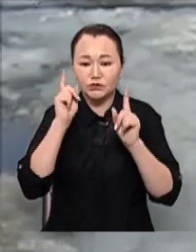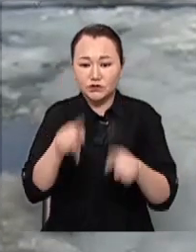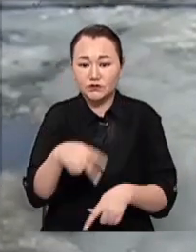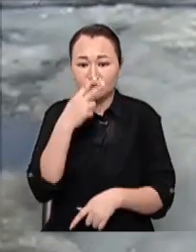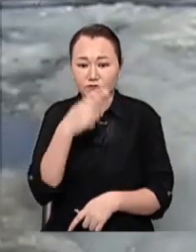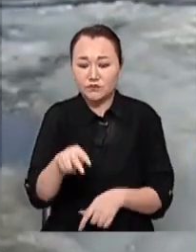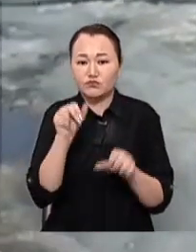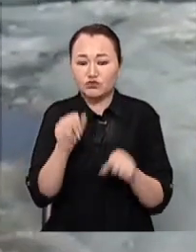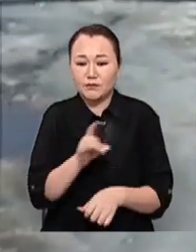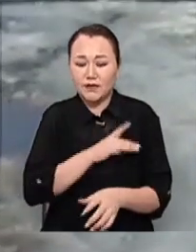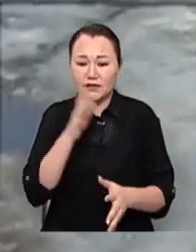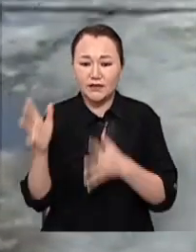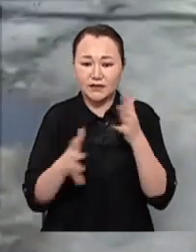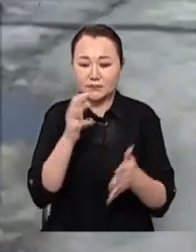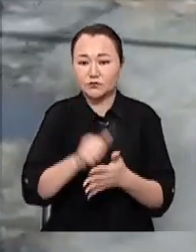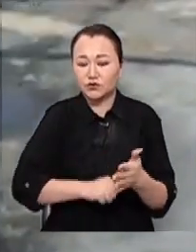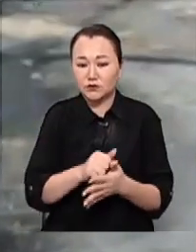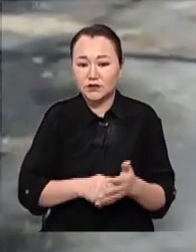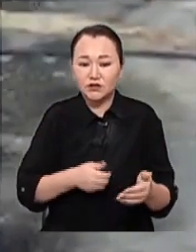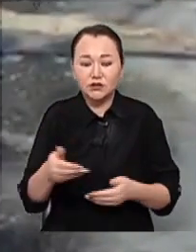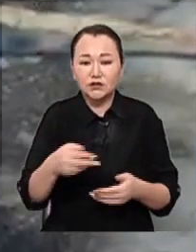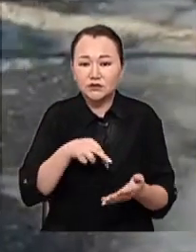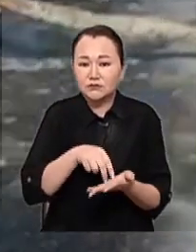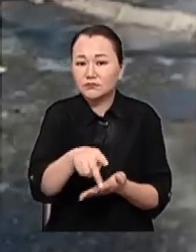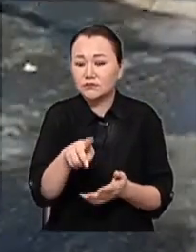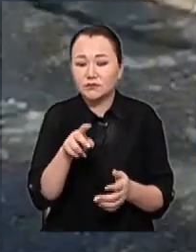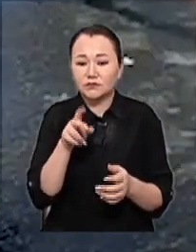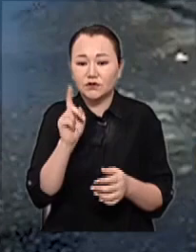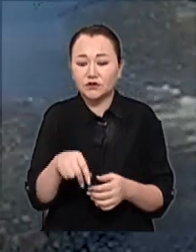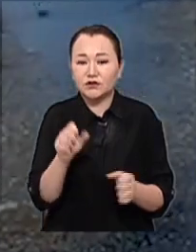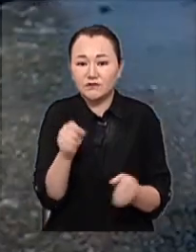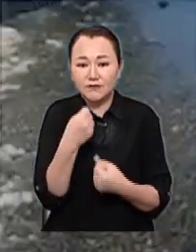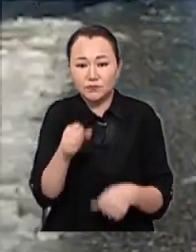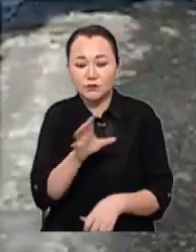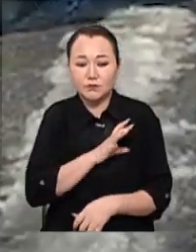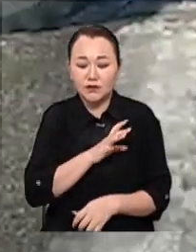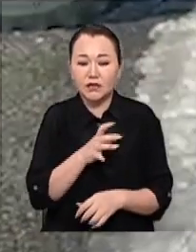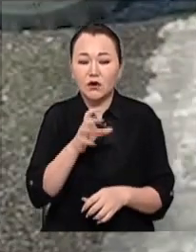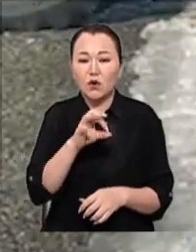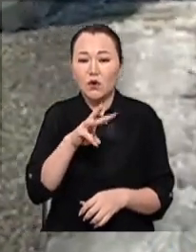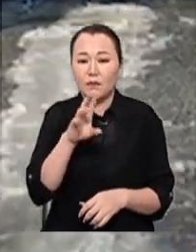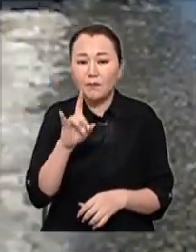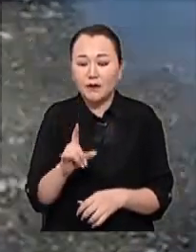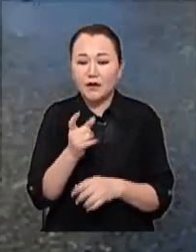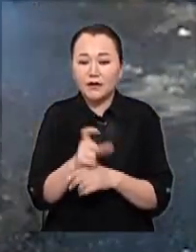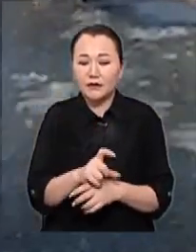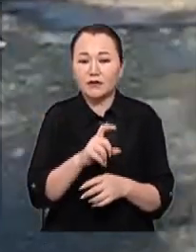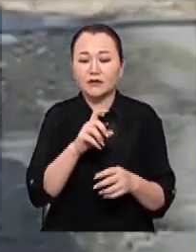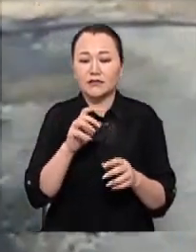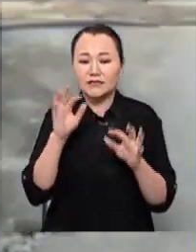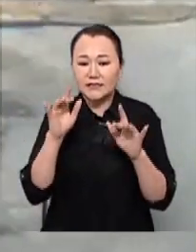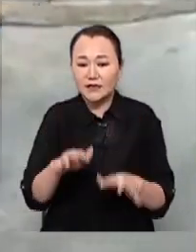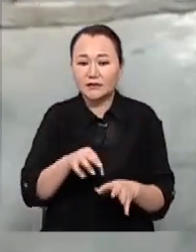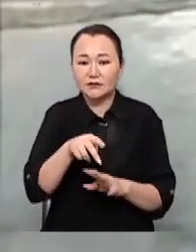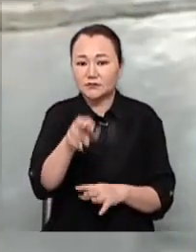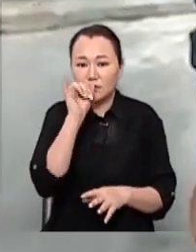аңғаруға болады. Тақ түтектен адым жүру, жер жүру мұңға айналған. Үрім тастаған омбы қардан өте алмағандар